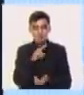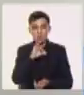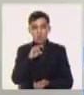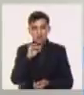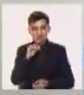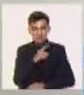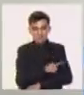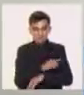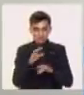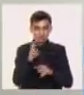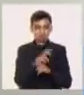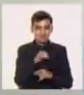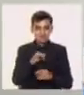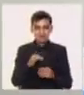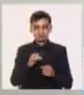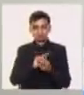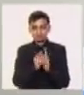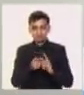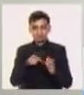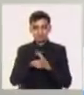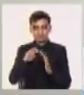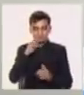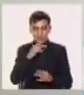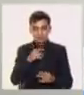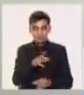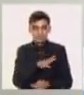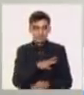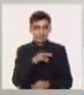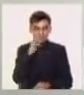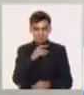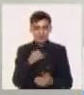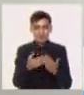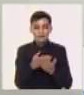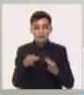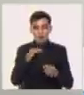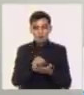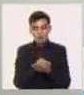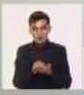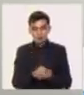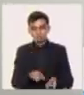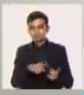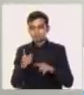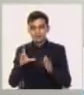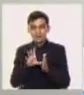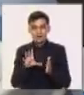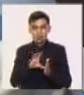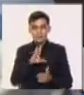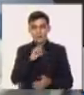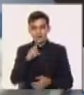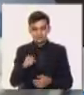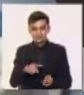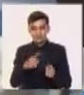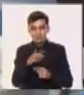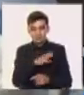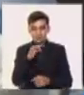правки. Это просто чисто механическая ошибка при переносе информации с бумажных носителей в электронную базу. Точно так же